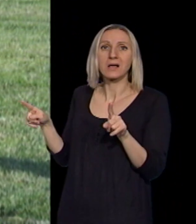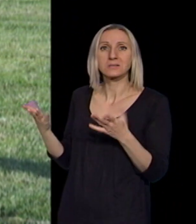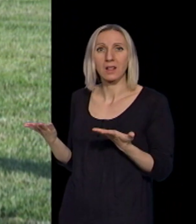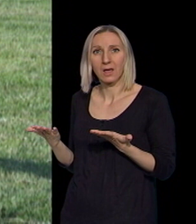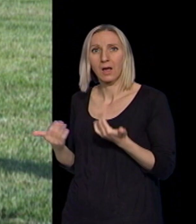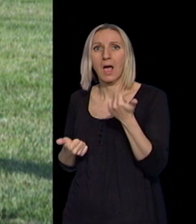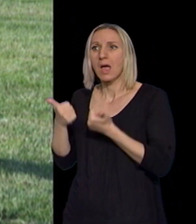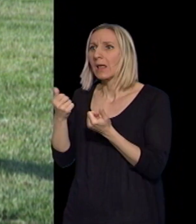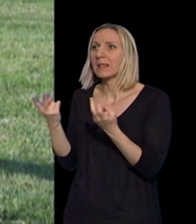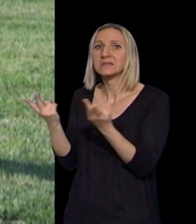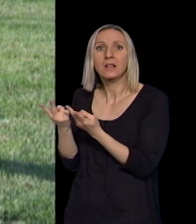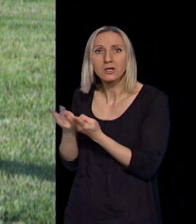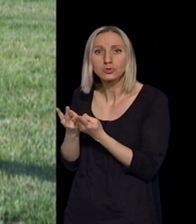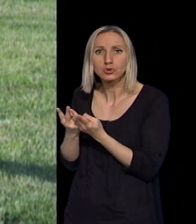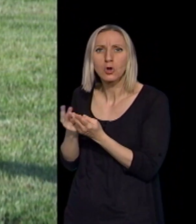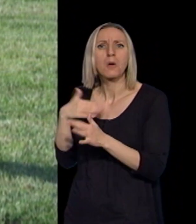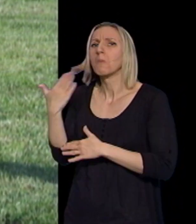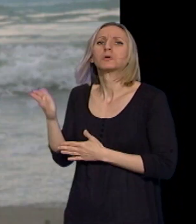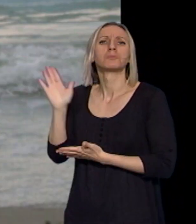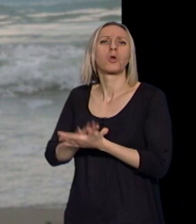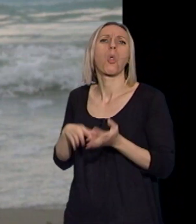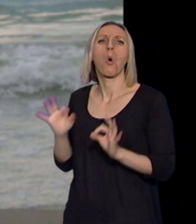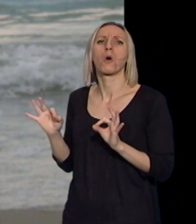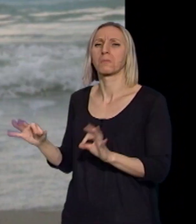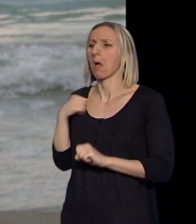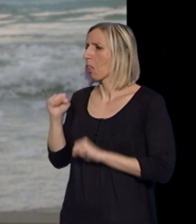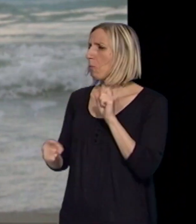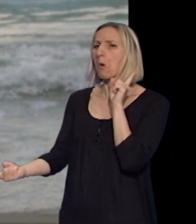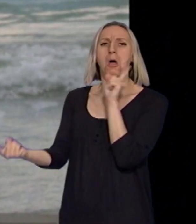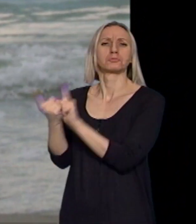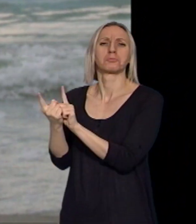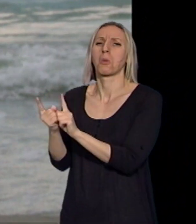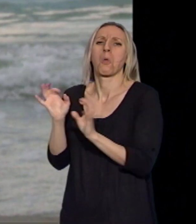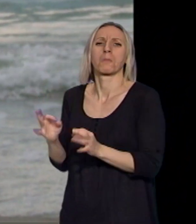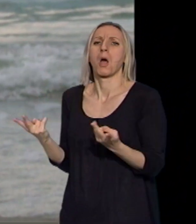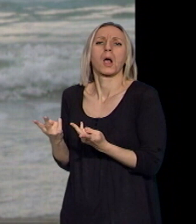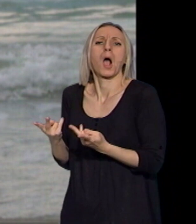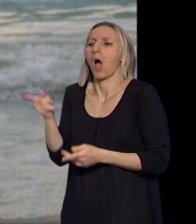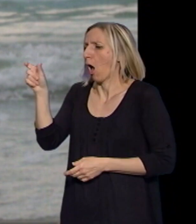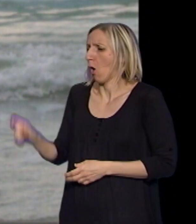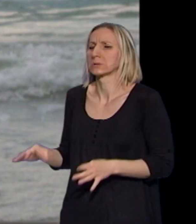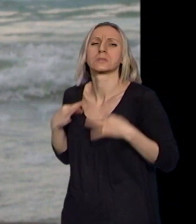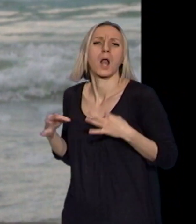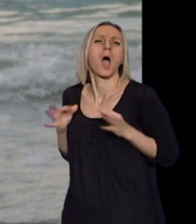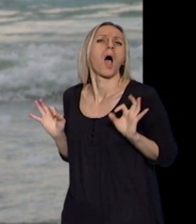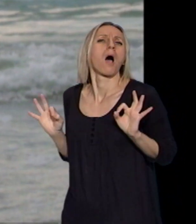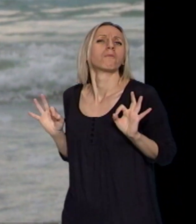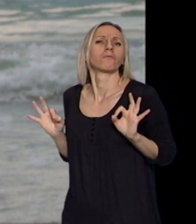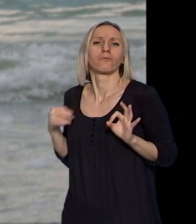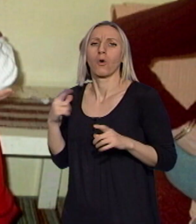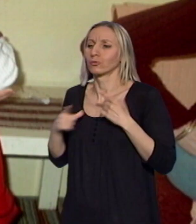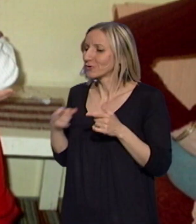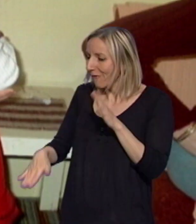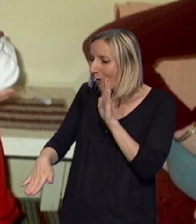drugom i onda krenete da se ponašate normalno prema tom detetu kao i prema svakom zdravom detetu. Uživate u njenom